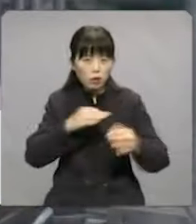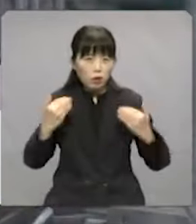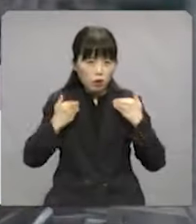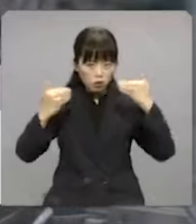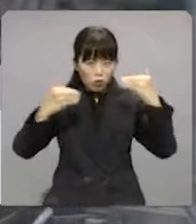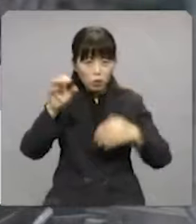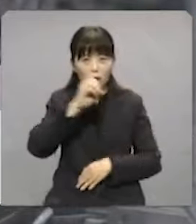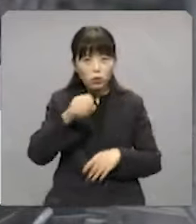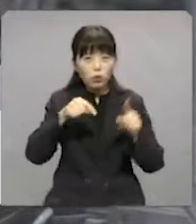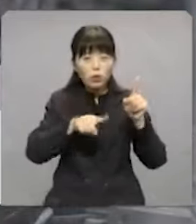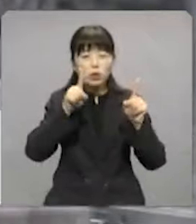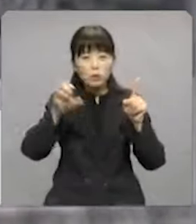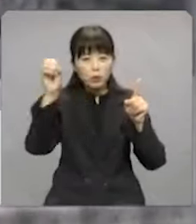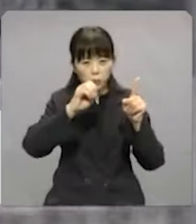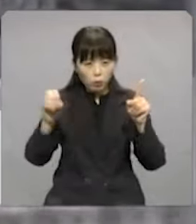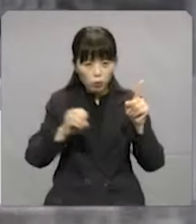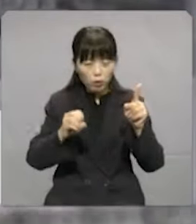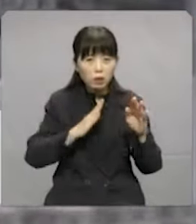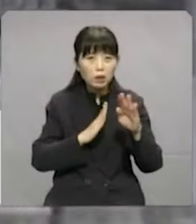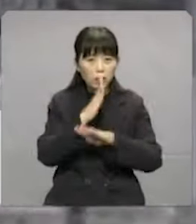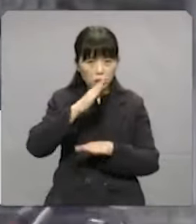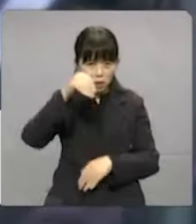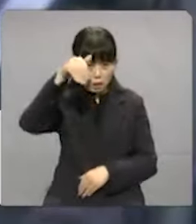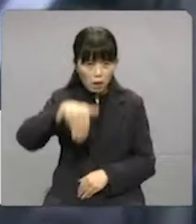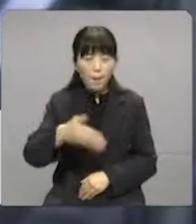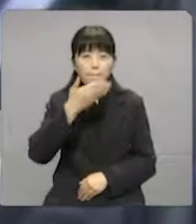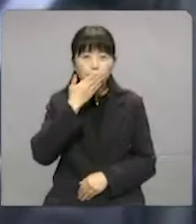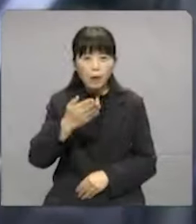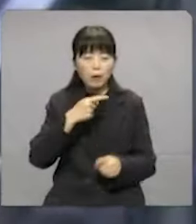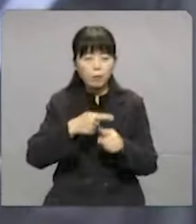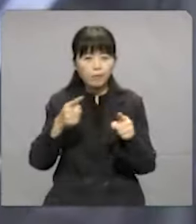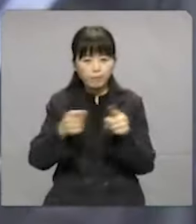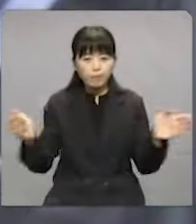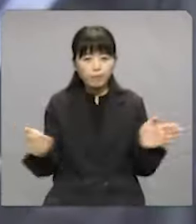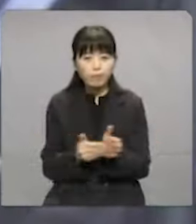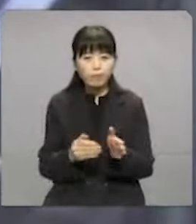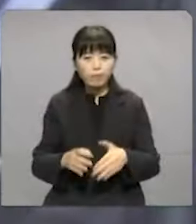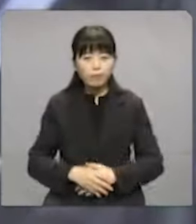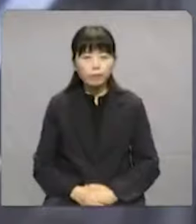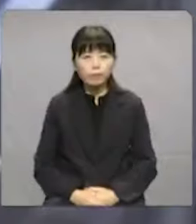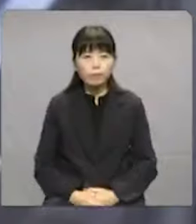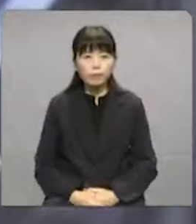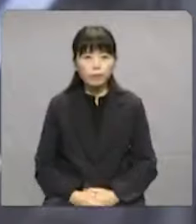성장률이 1.1%포인트 이상 하락할 수 있다고 분석했습니다.